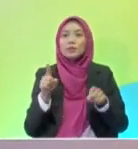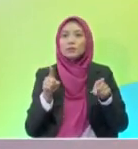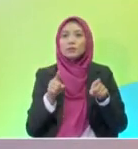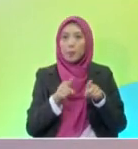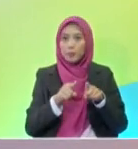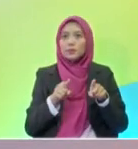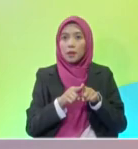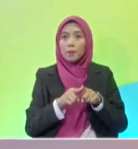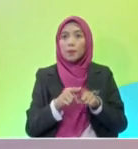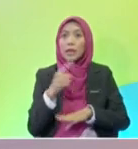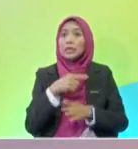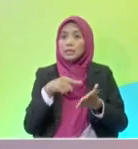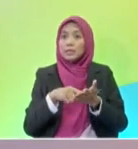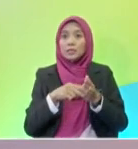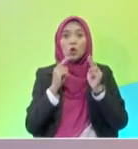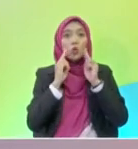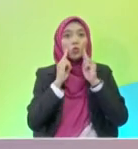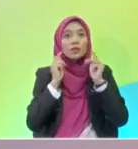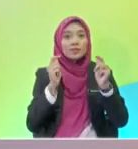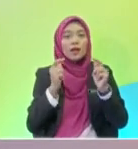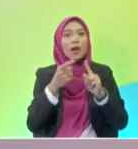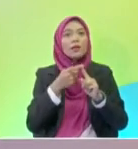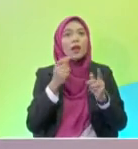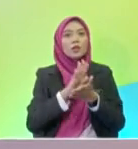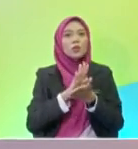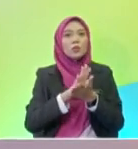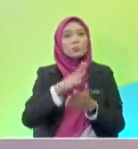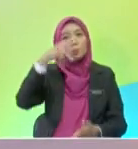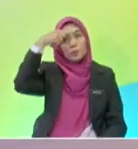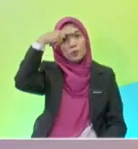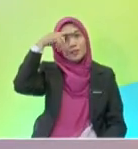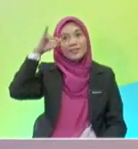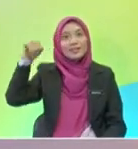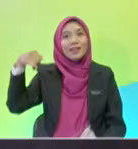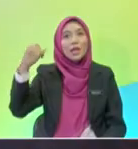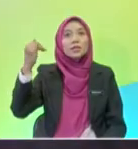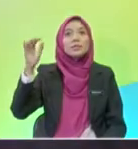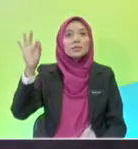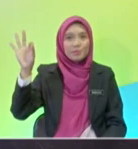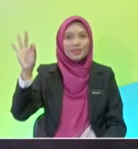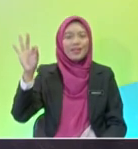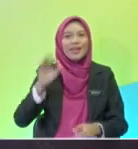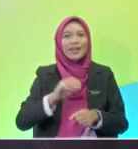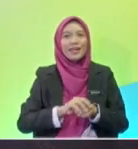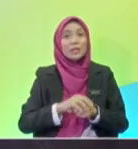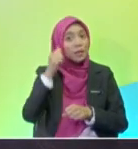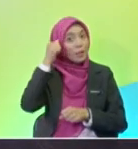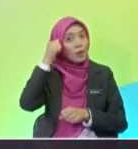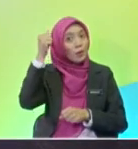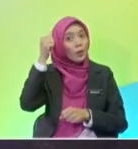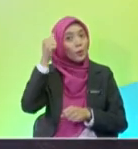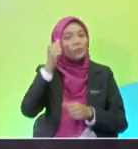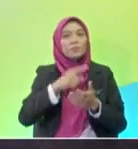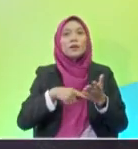hidup presiden 92 Putra Jaya Assalamualaikum Ustazah Apa kabar